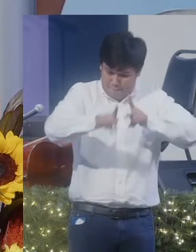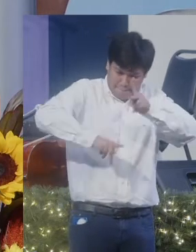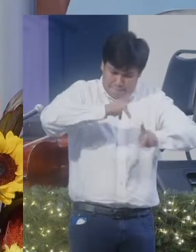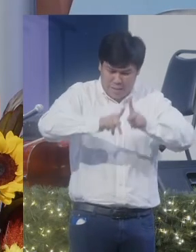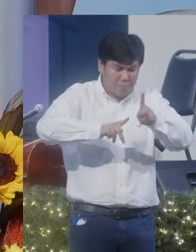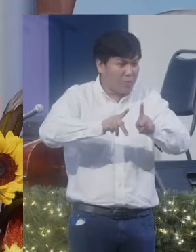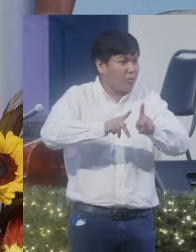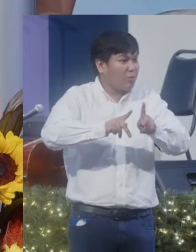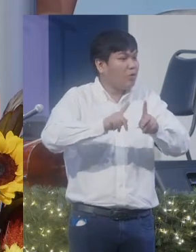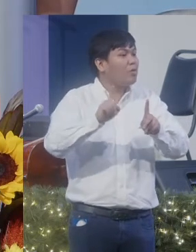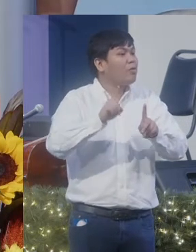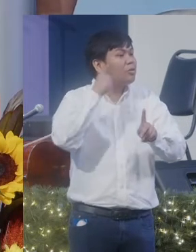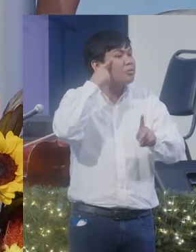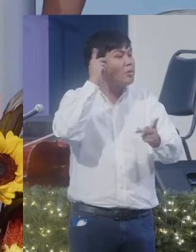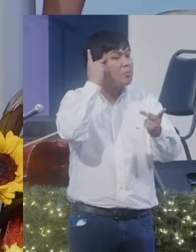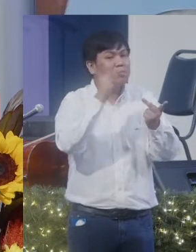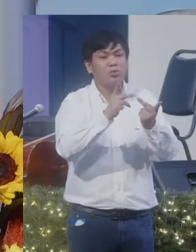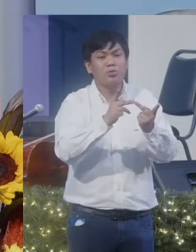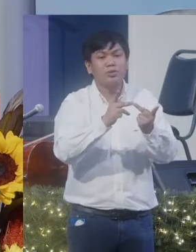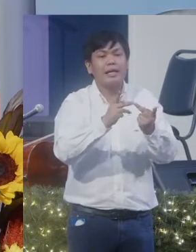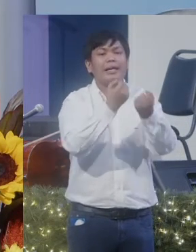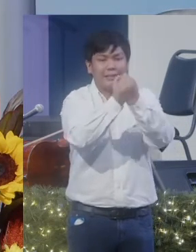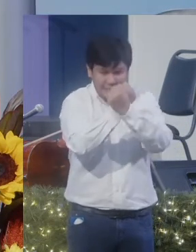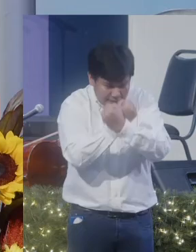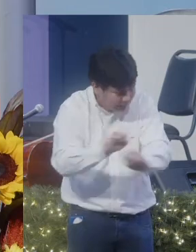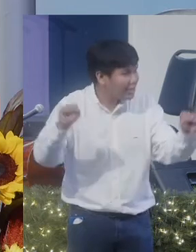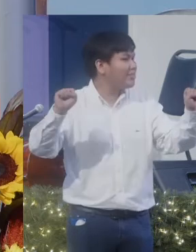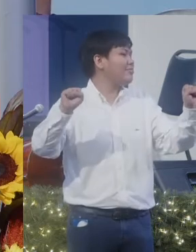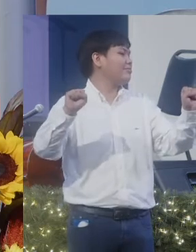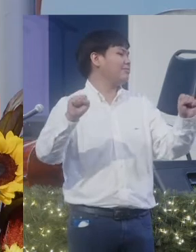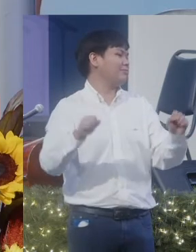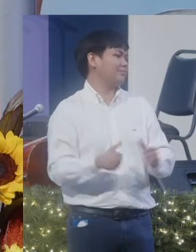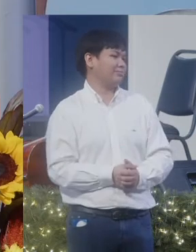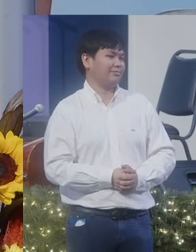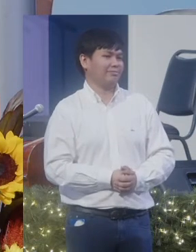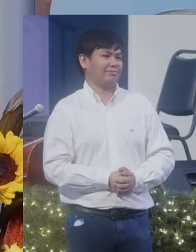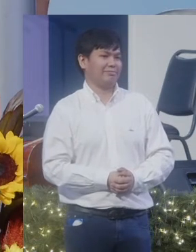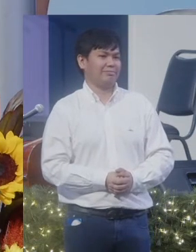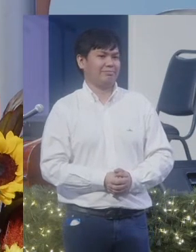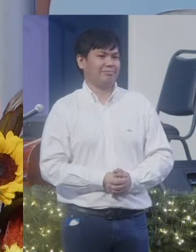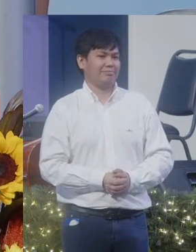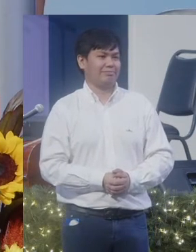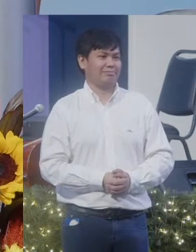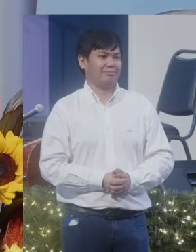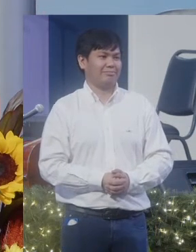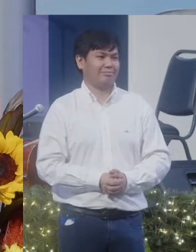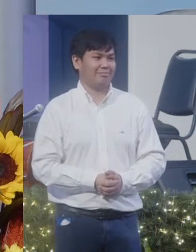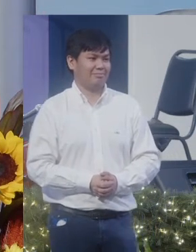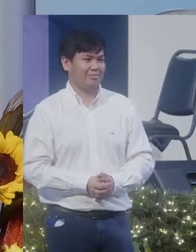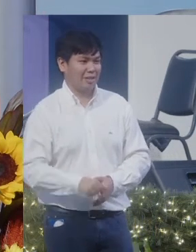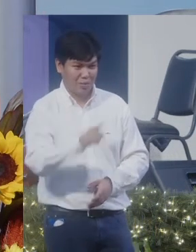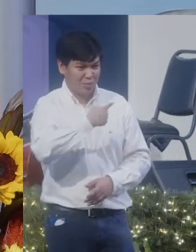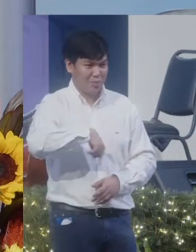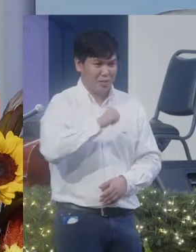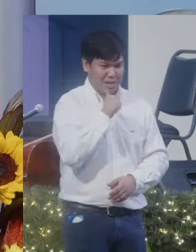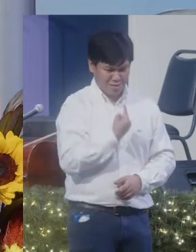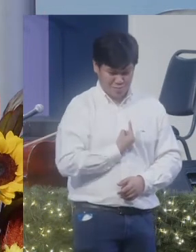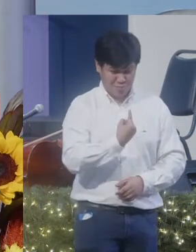iligtas. Na kung tayo ay magsusunod sa evangelism, hindi po tayo